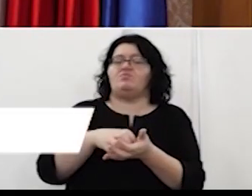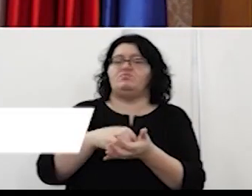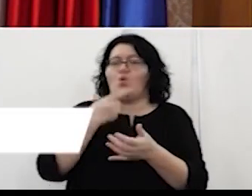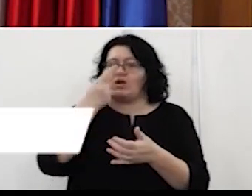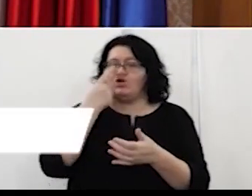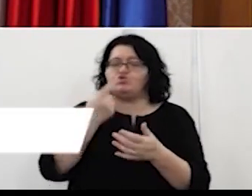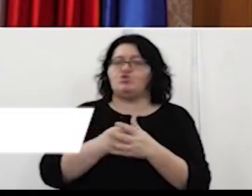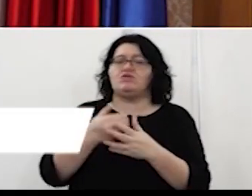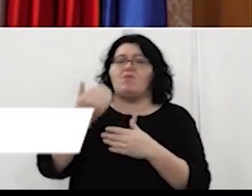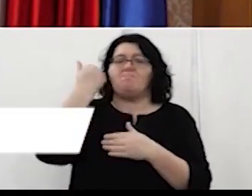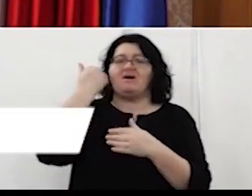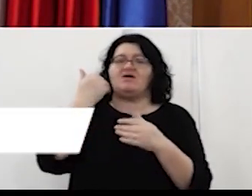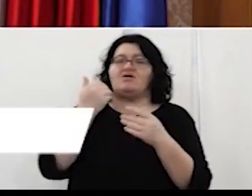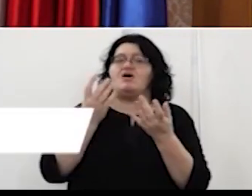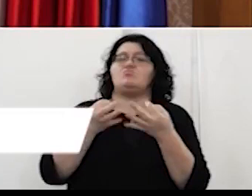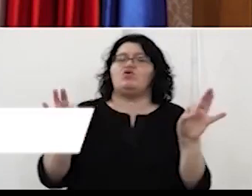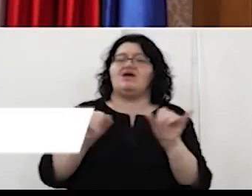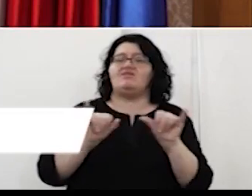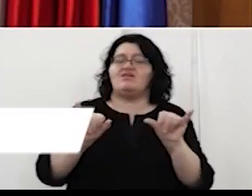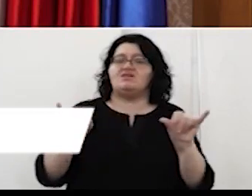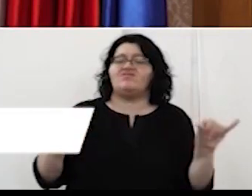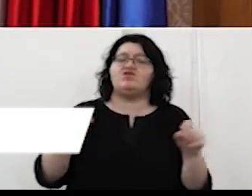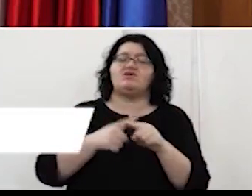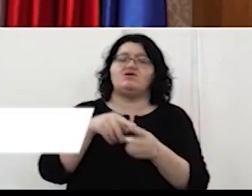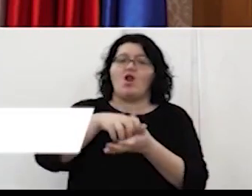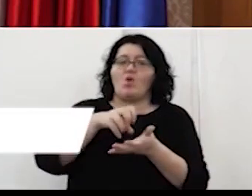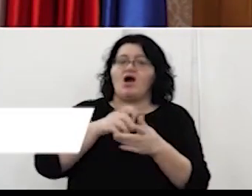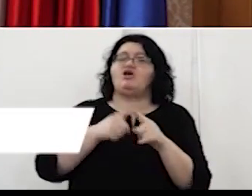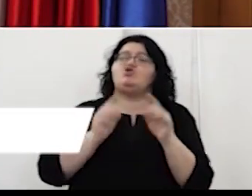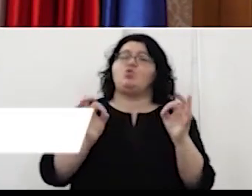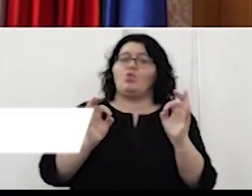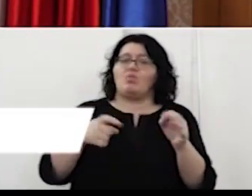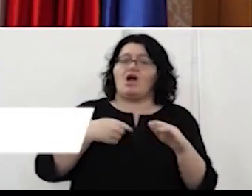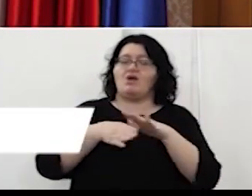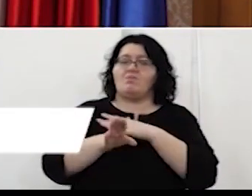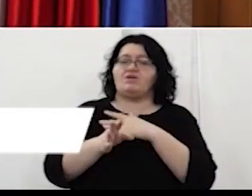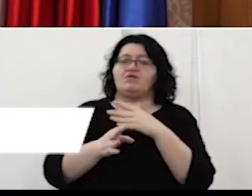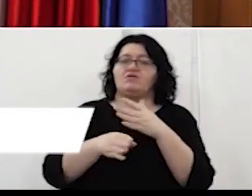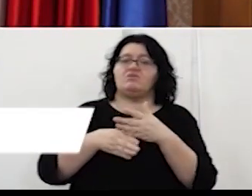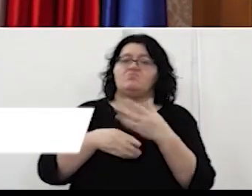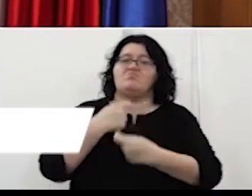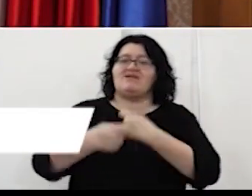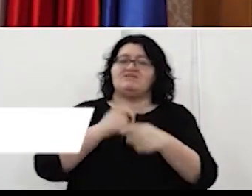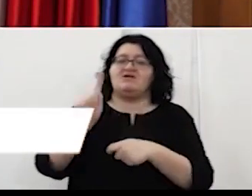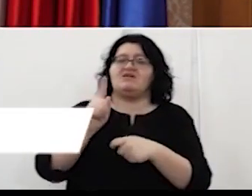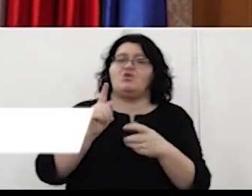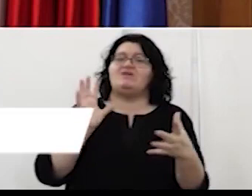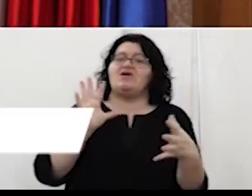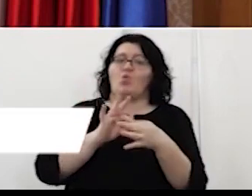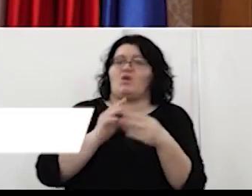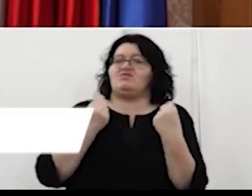de concepte moderne a dezvoltării urbane și, bineînțeles, prin jobul lui este foarte bine